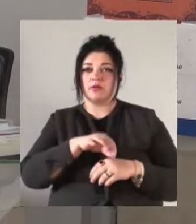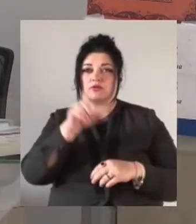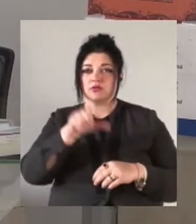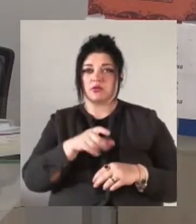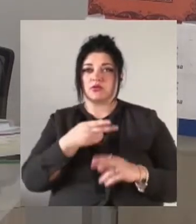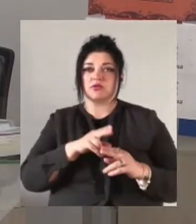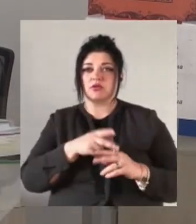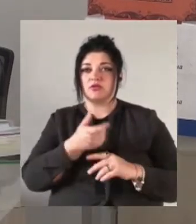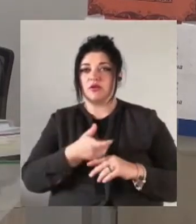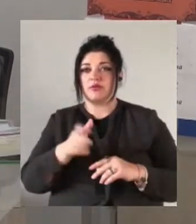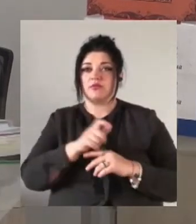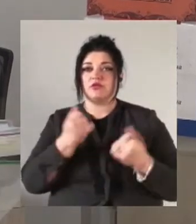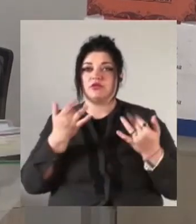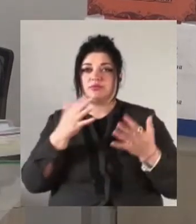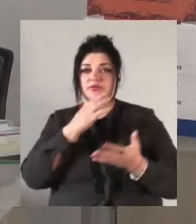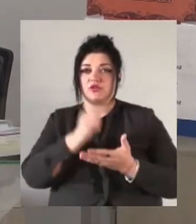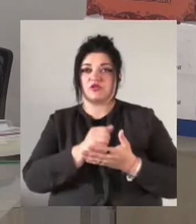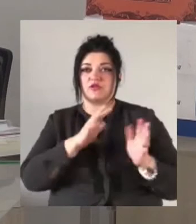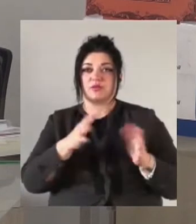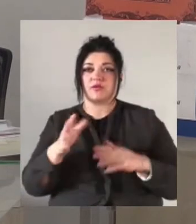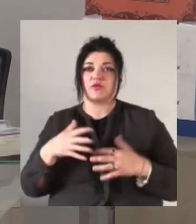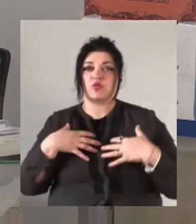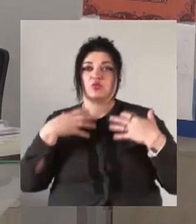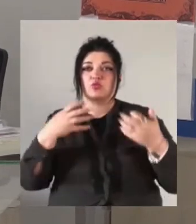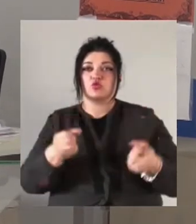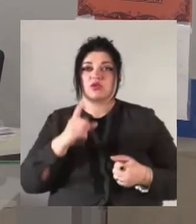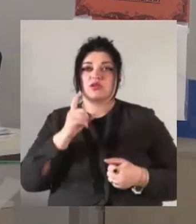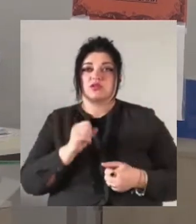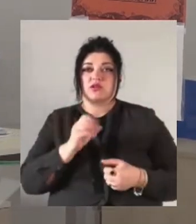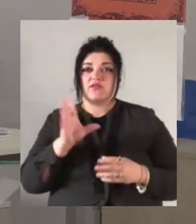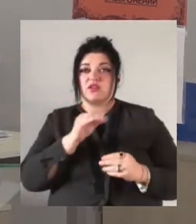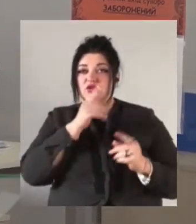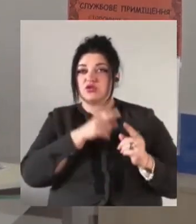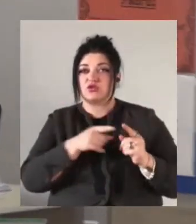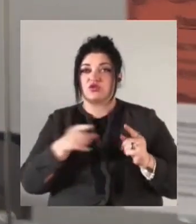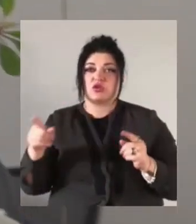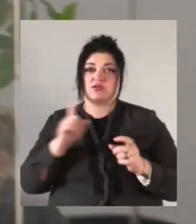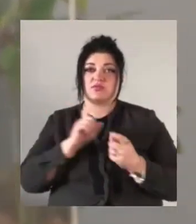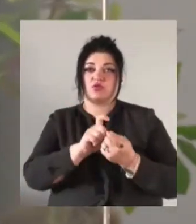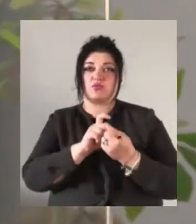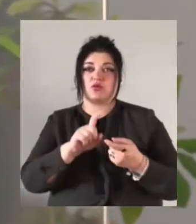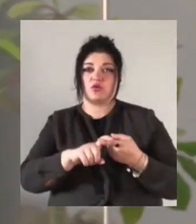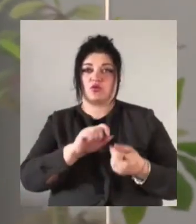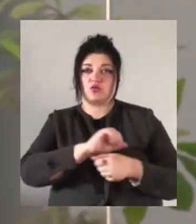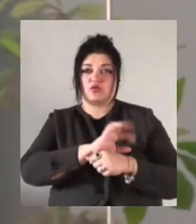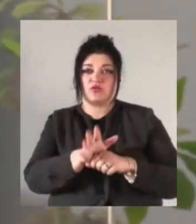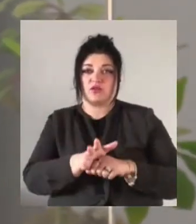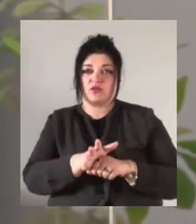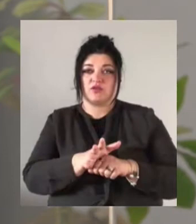випадків одужання за весь час спостережень та боротьби з коронавірусною інфекцією. Станом на